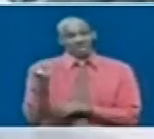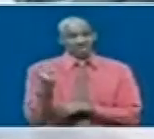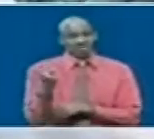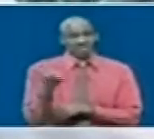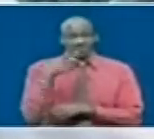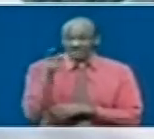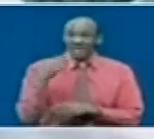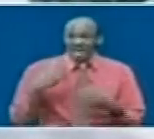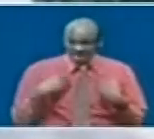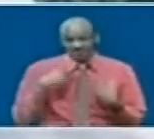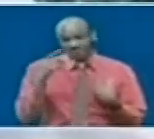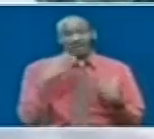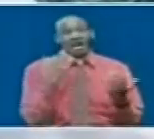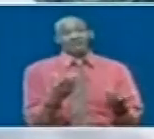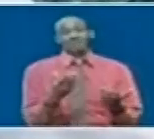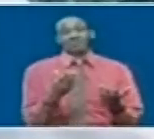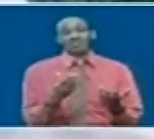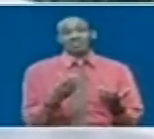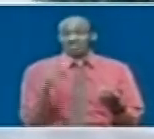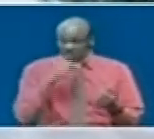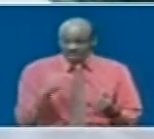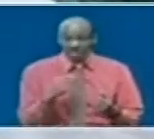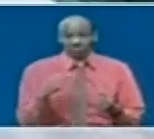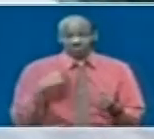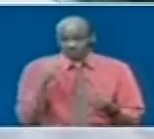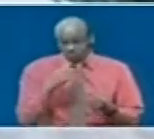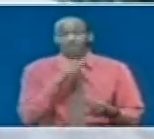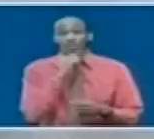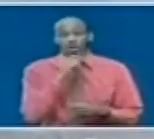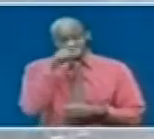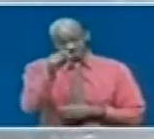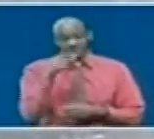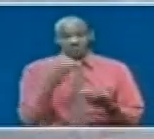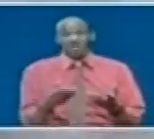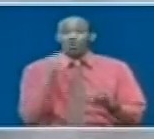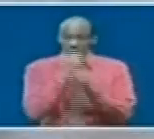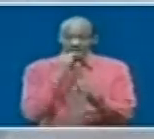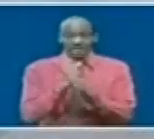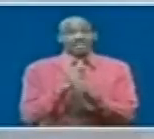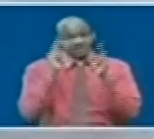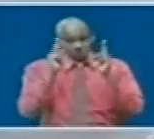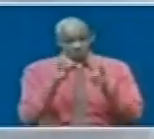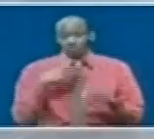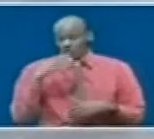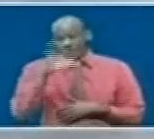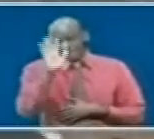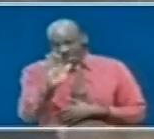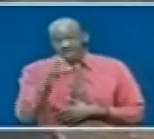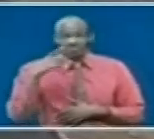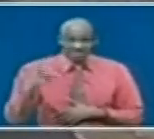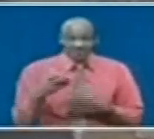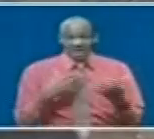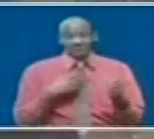Angelin anaye mjukuu, yani mtoto wa mwanae wa kiume anayefanya kazi jijini Kisumu. Mjukuu wake huyu aliye na